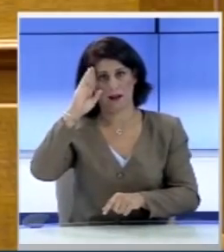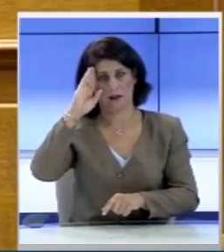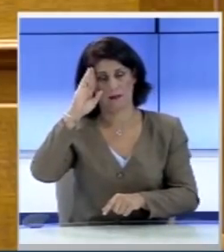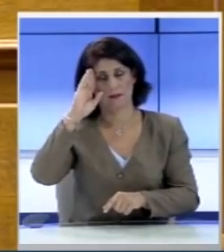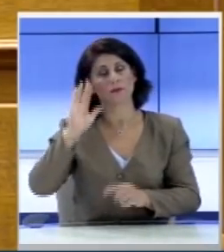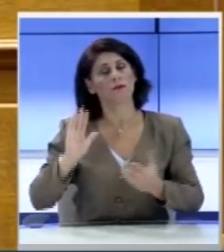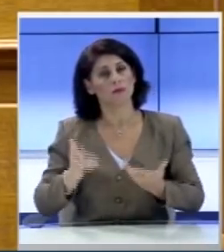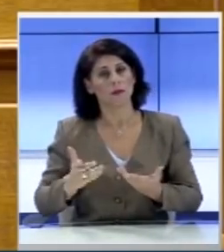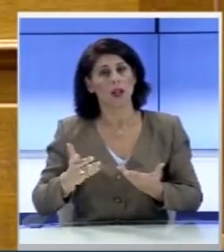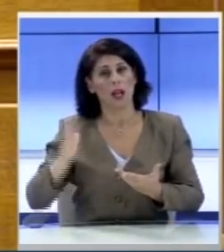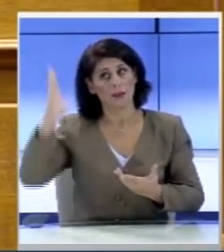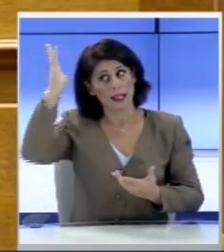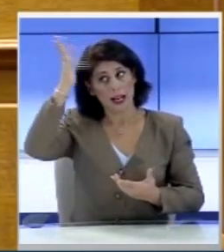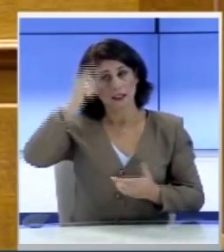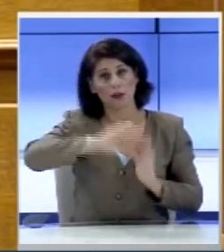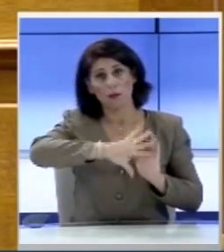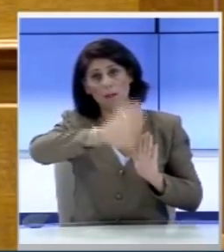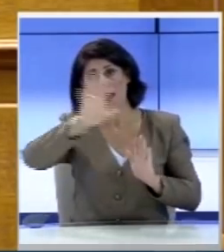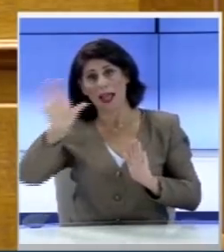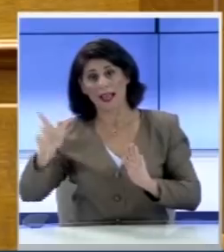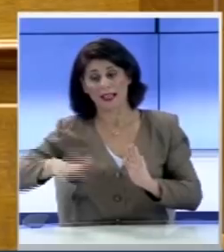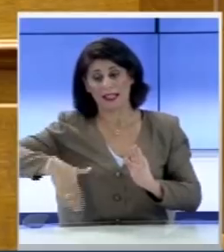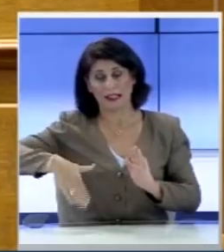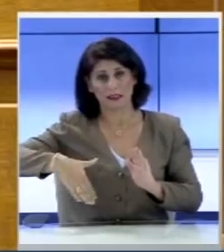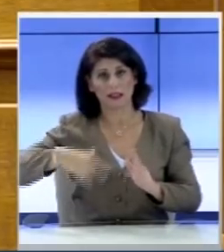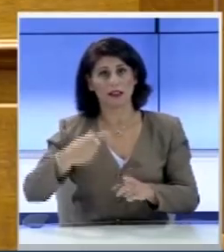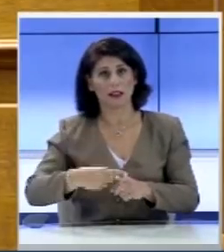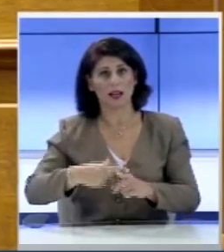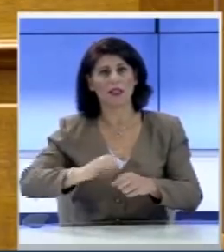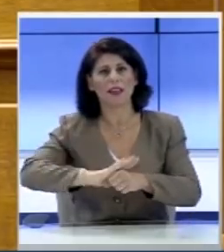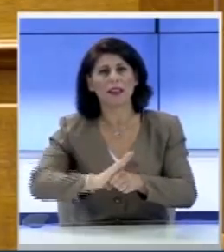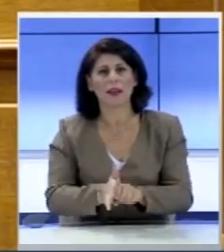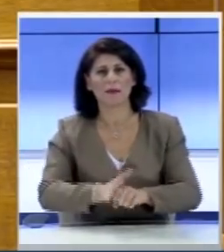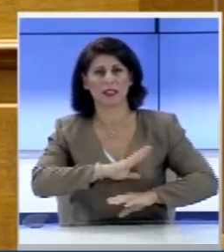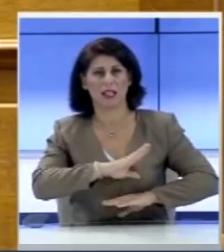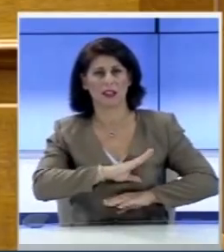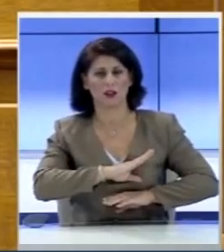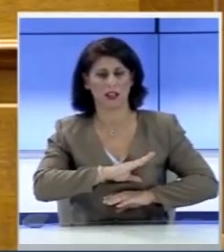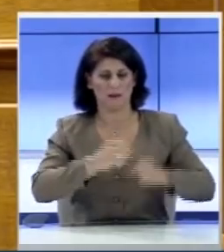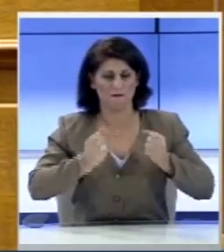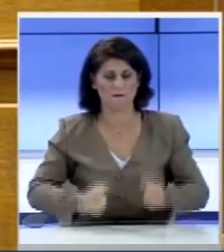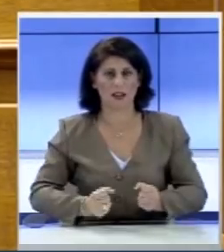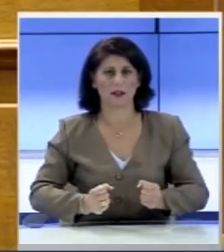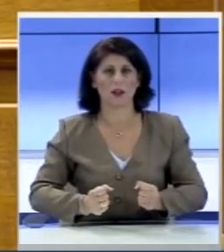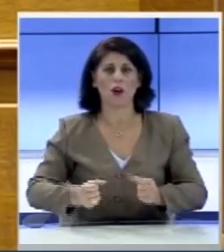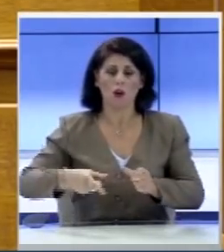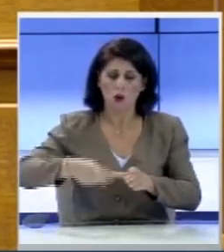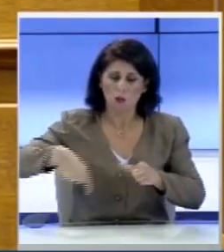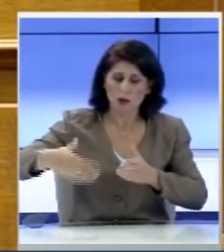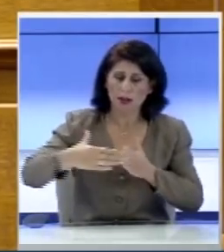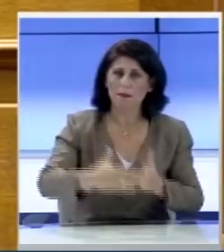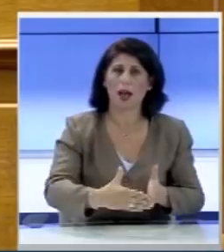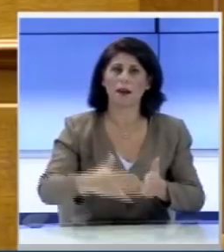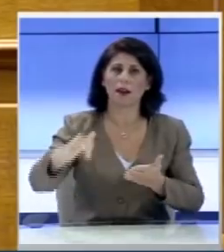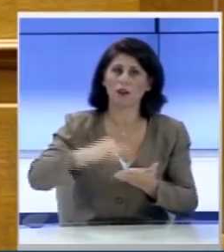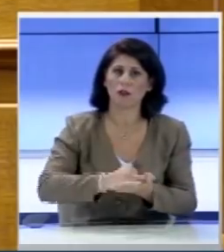όπου από την Αλεξανδρούπολη ως την Κρήτη η χώρα έχει γεμίσει στρατιωτικές βάσεις, όπου λιμάνια, αεροδρόμια,